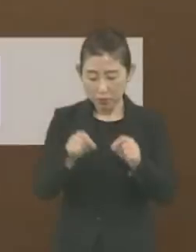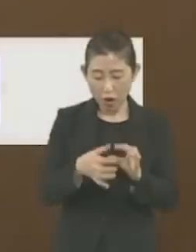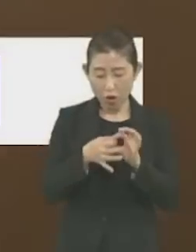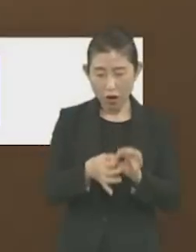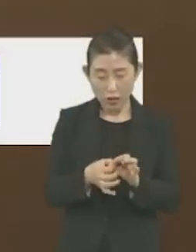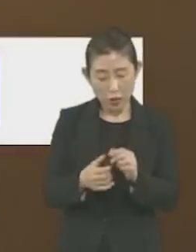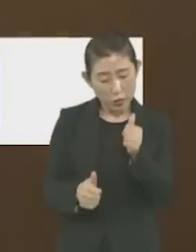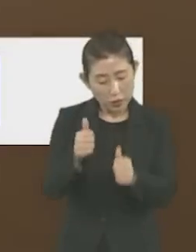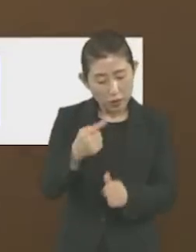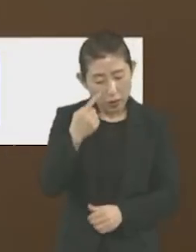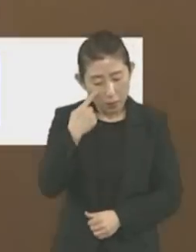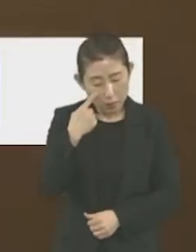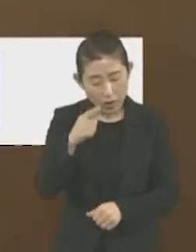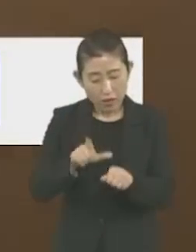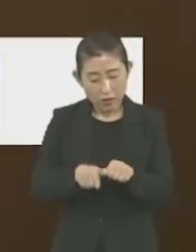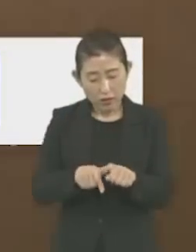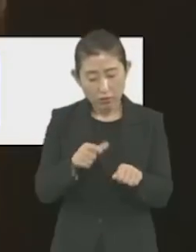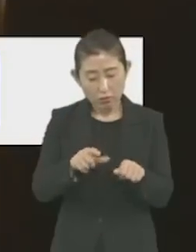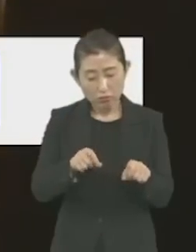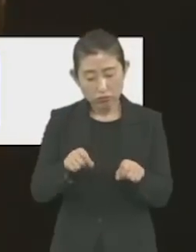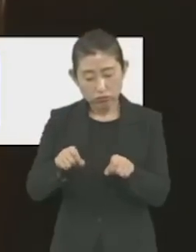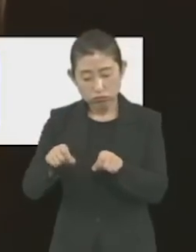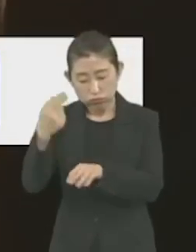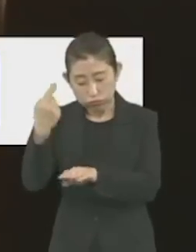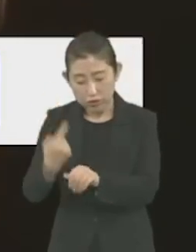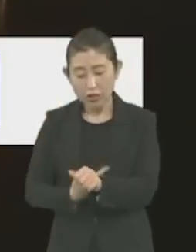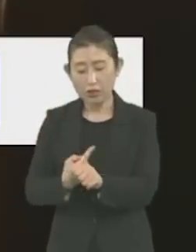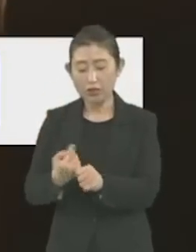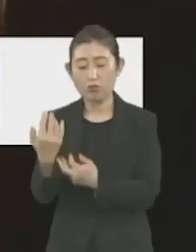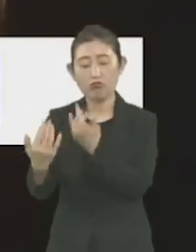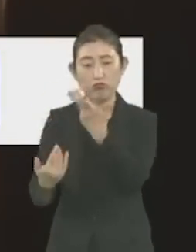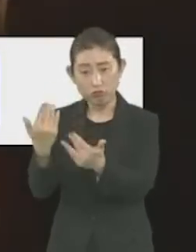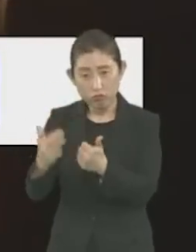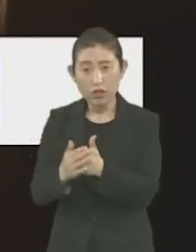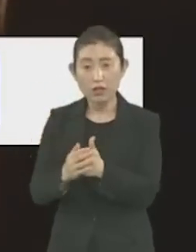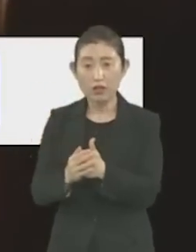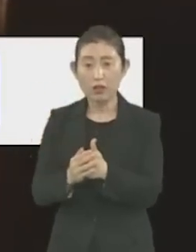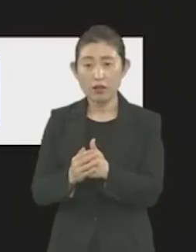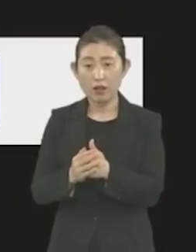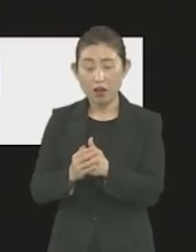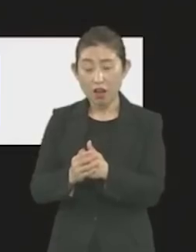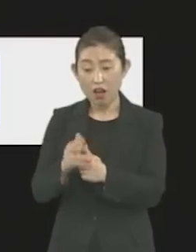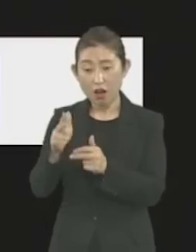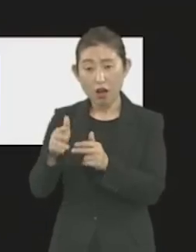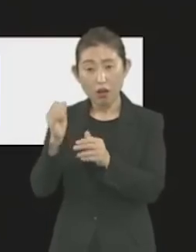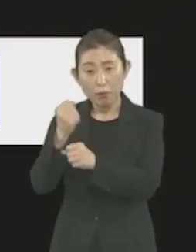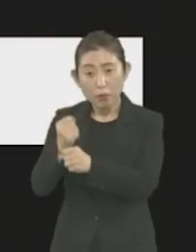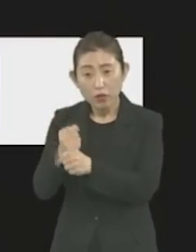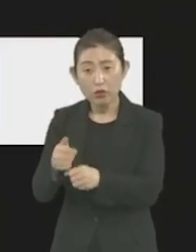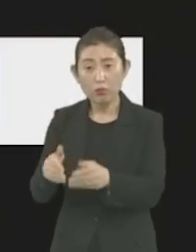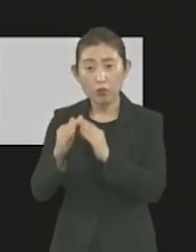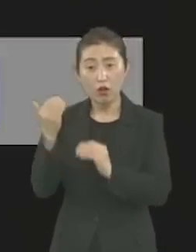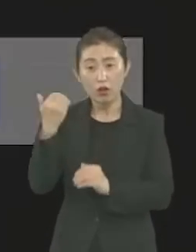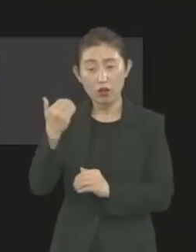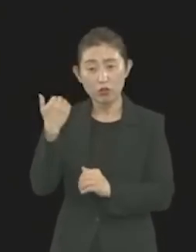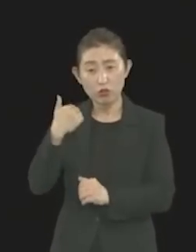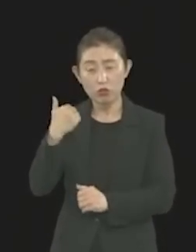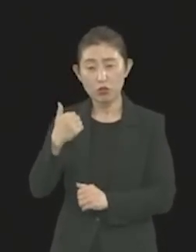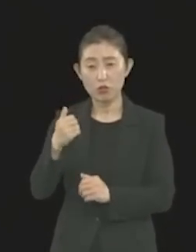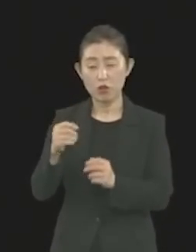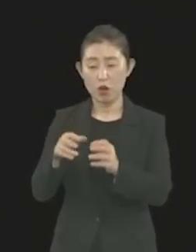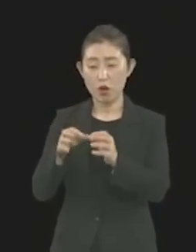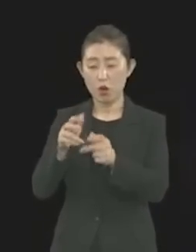장치가 시간을 지연시켜 불을 낼 수 있다는 사실을 확인했는데 이 점화 장치를 설치한 건 다름 아닌 회사 대표